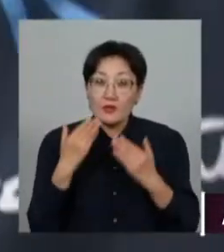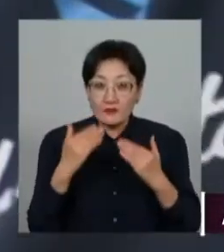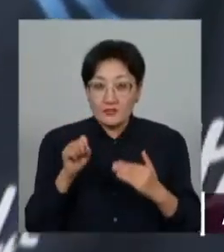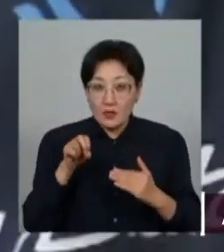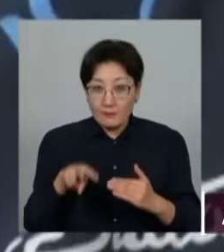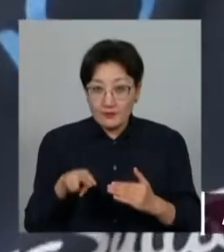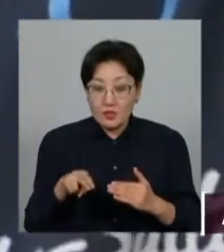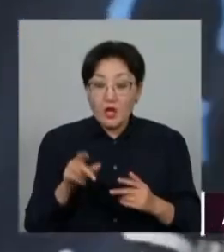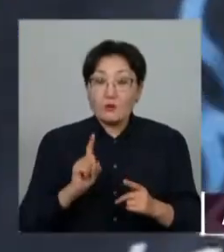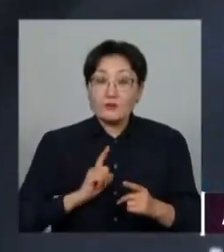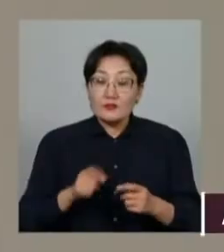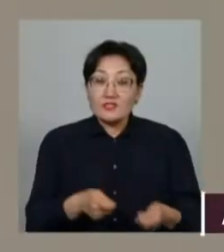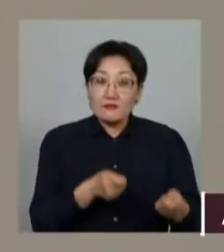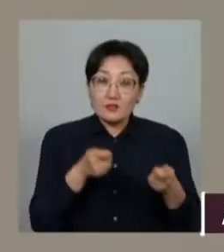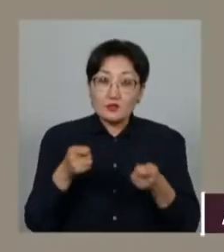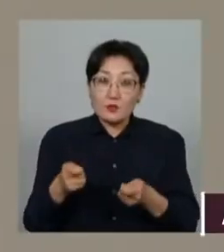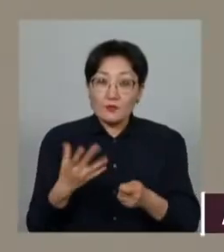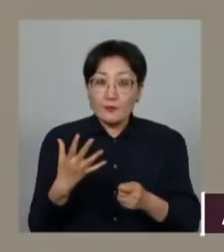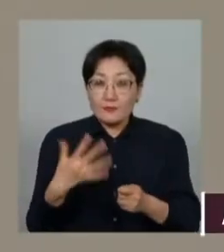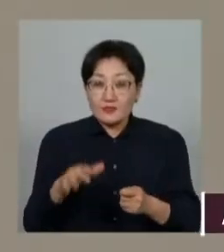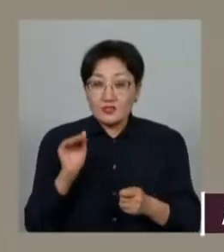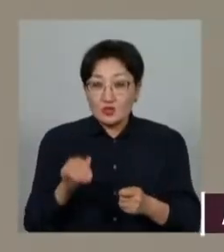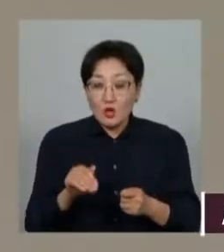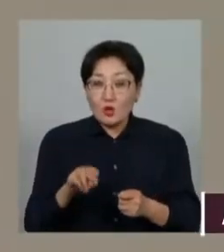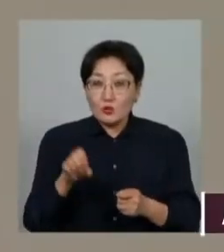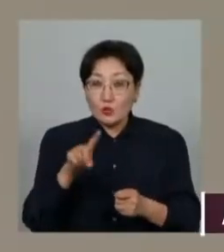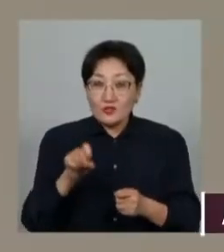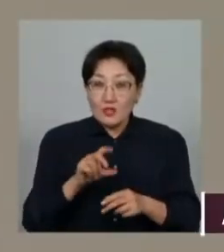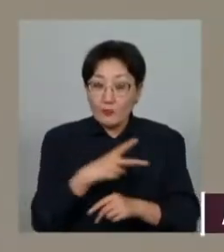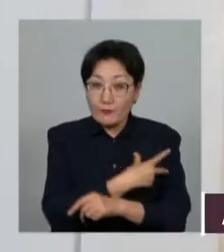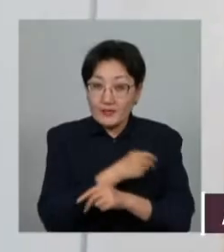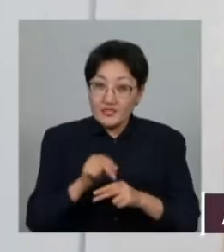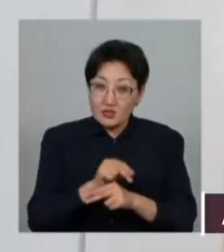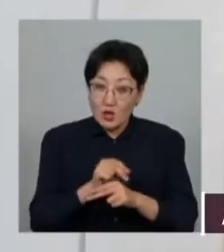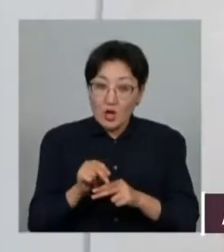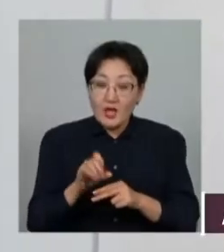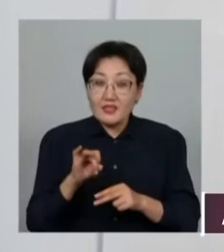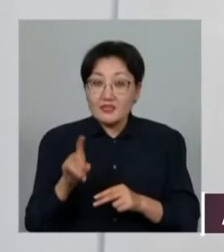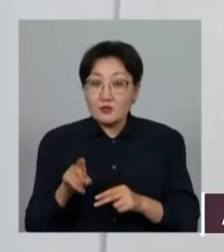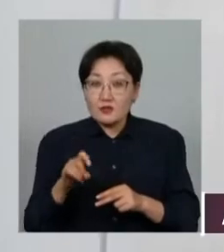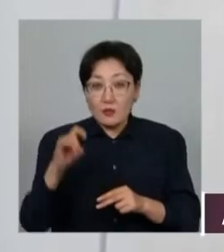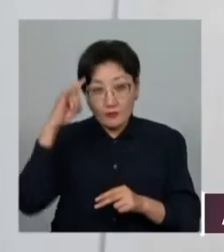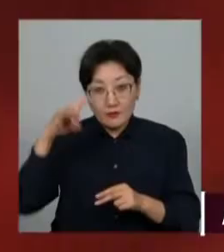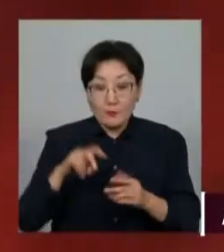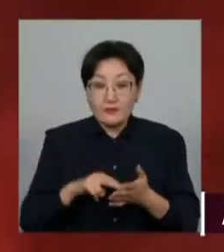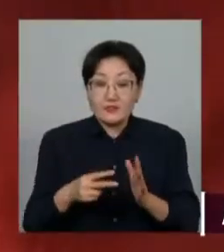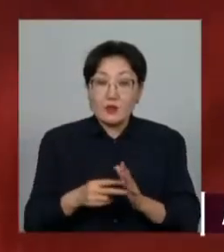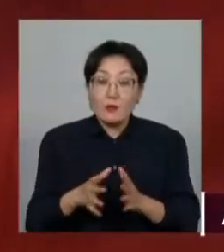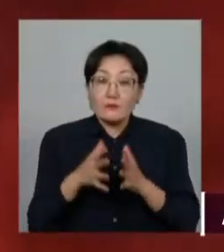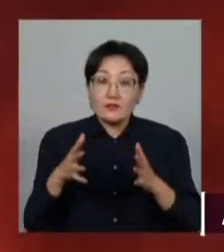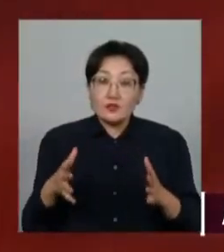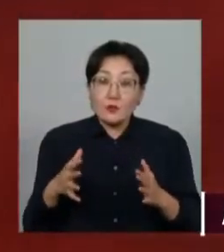апреля. Ожидается поставка 50 тысяч доз препарата CAS-COVID-IN. В стране планируют расширить